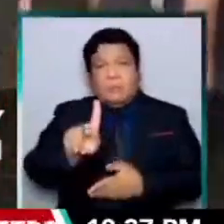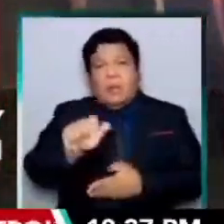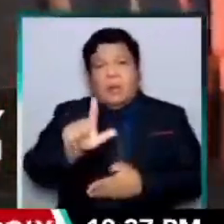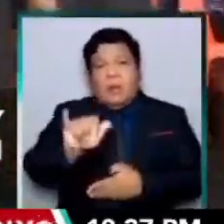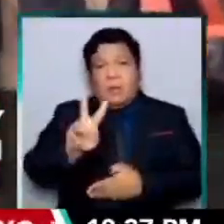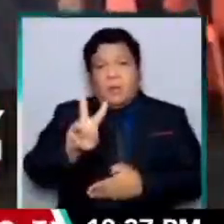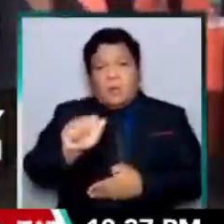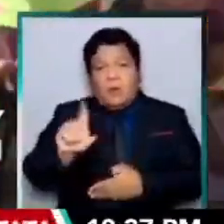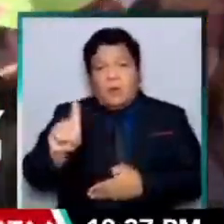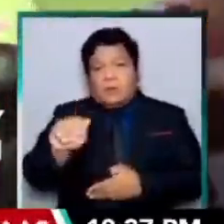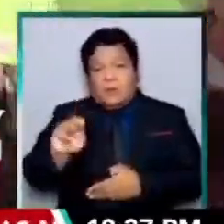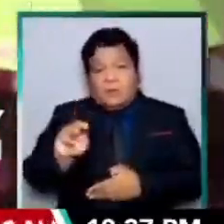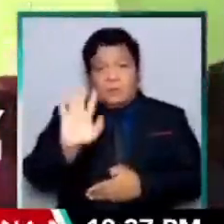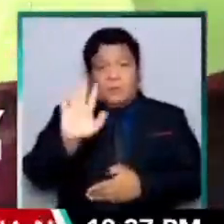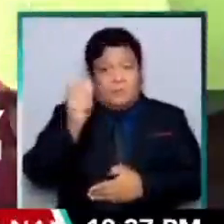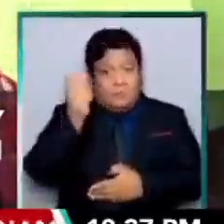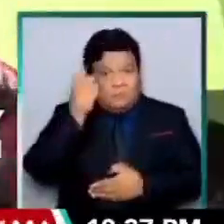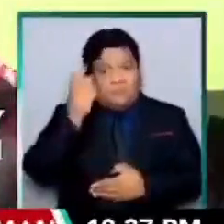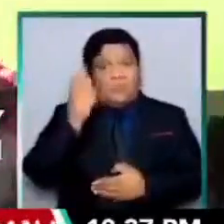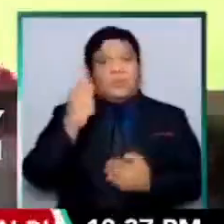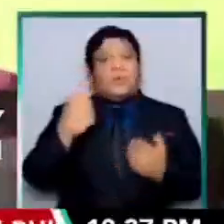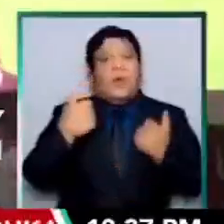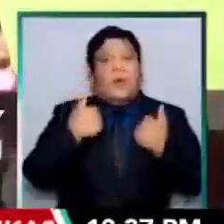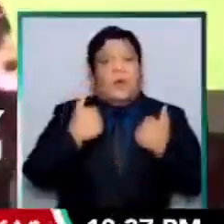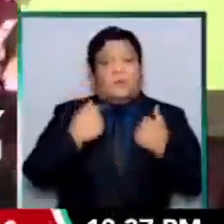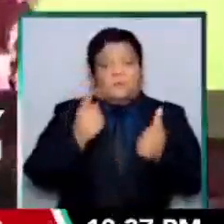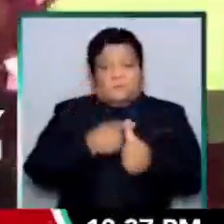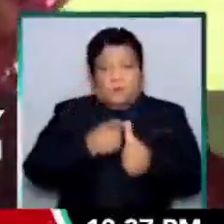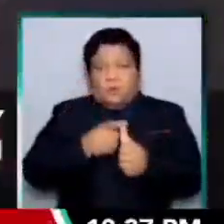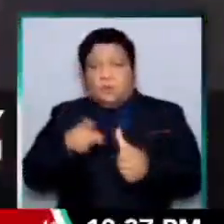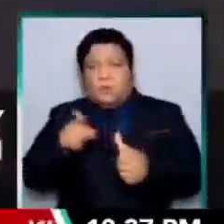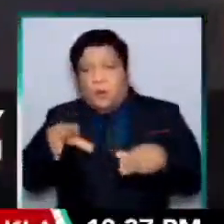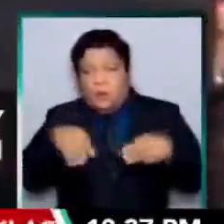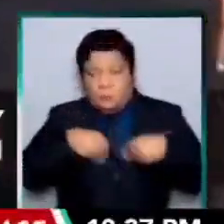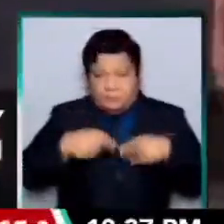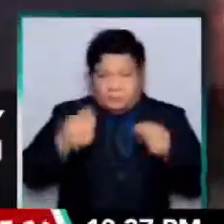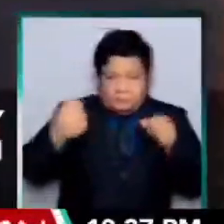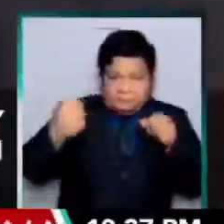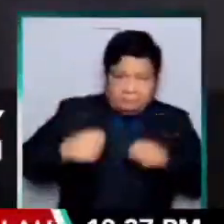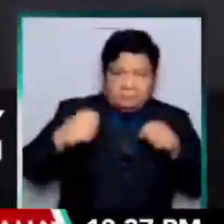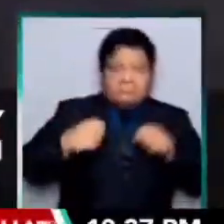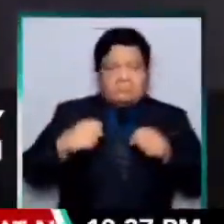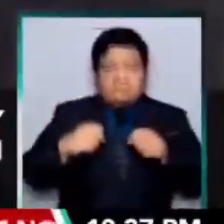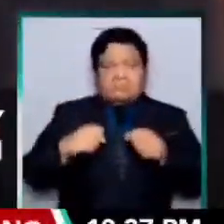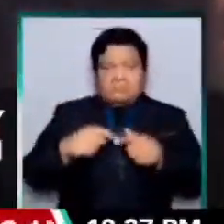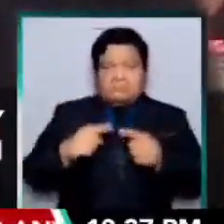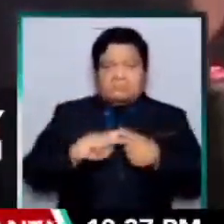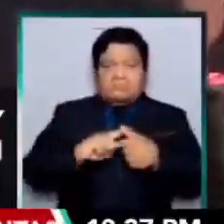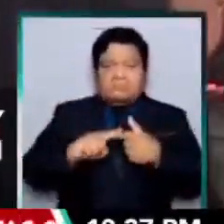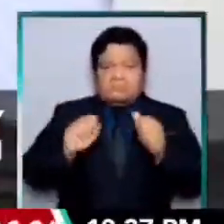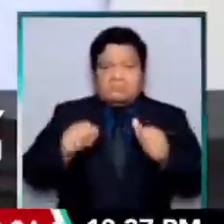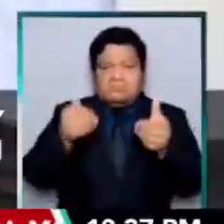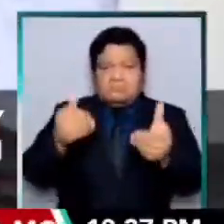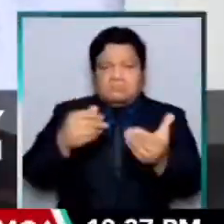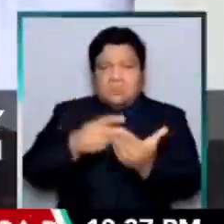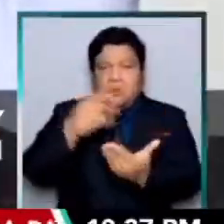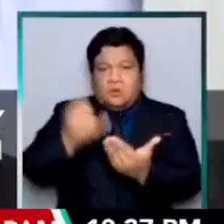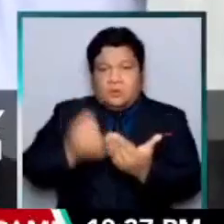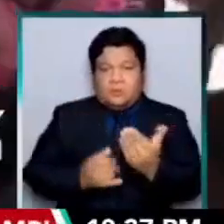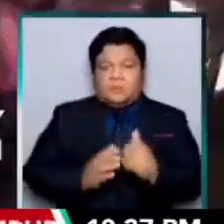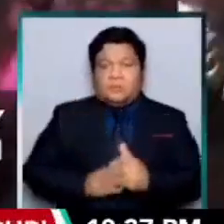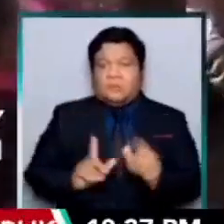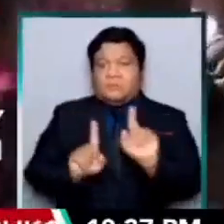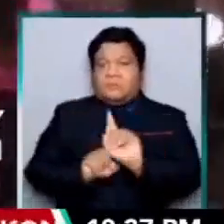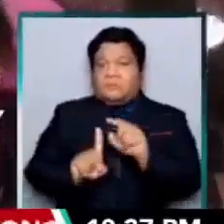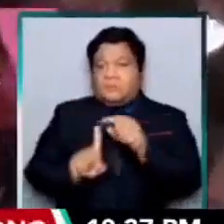ng walang informed consent ang mga maapektuhan. Muli namang ibinida ni Senator Kiko Pangilinan ang iniyakda niyang Sagip